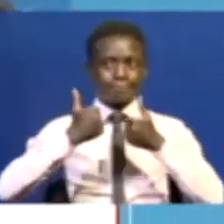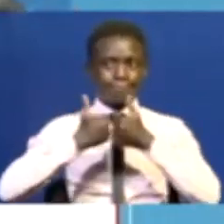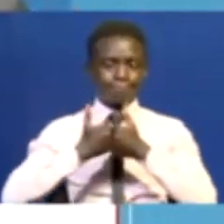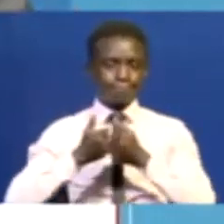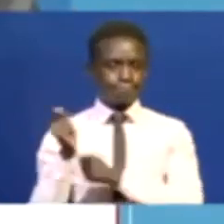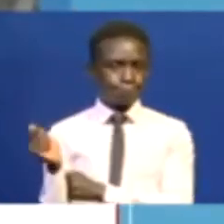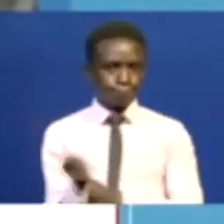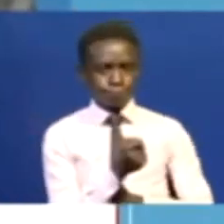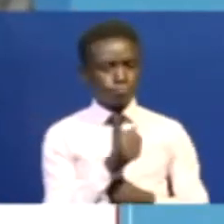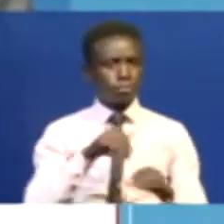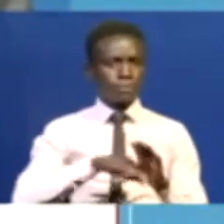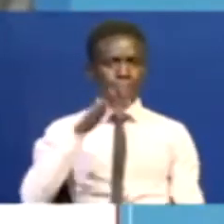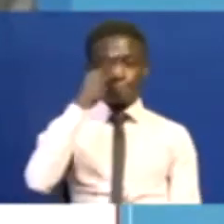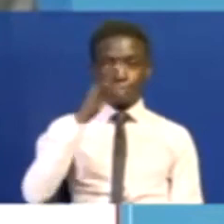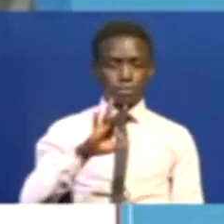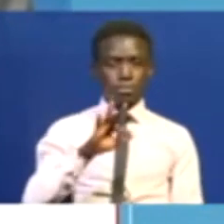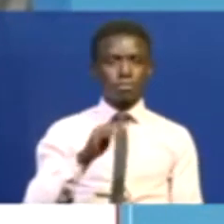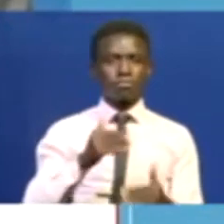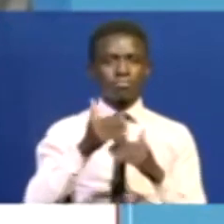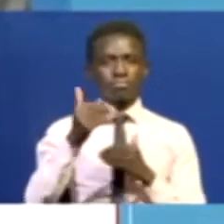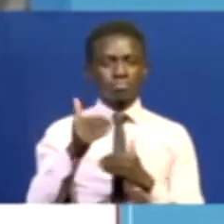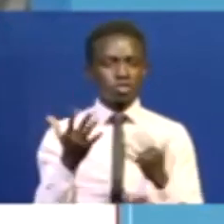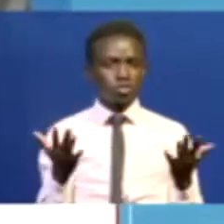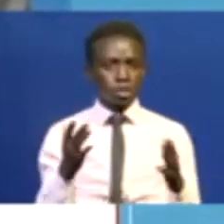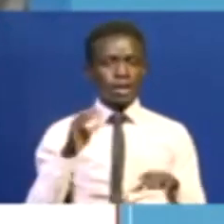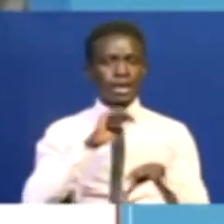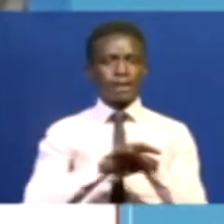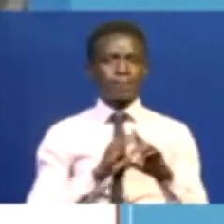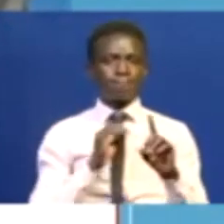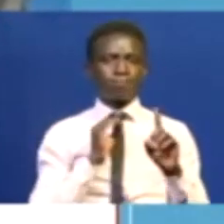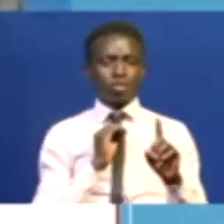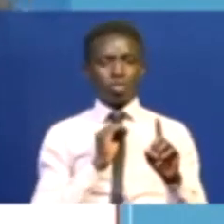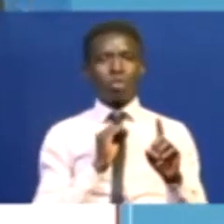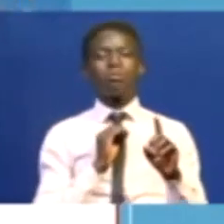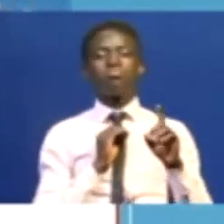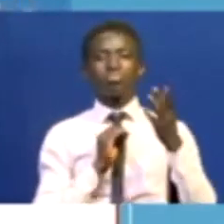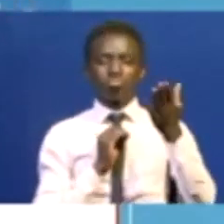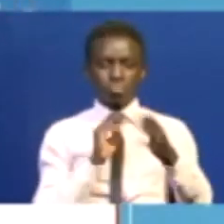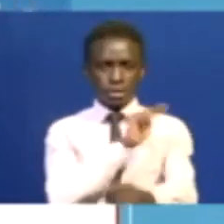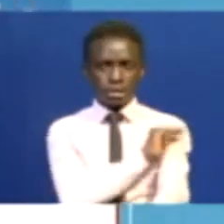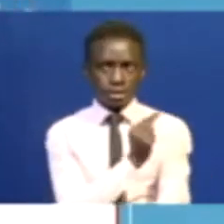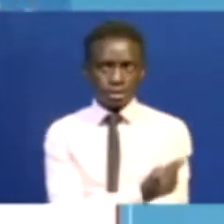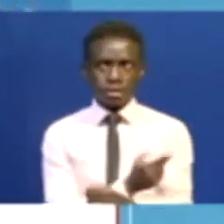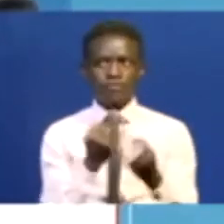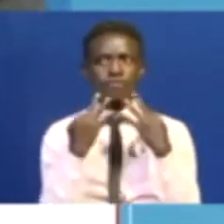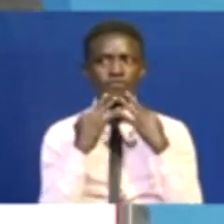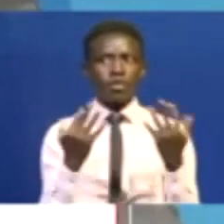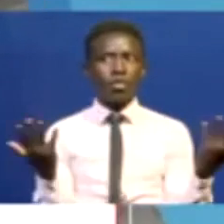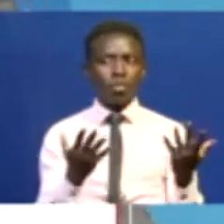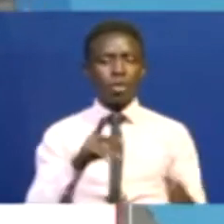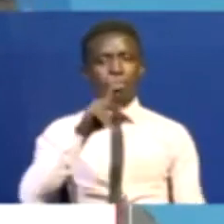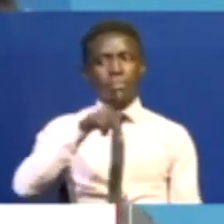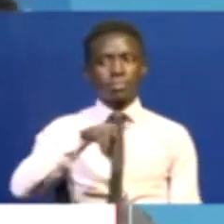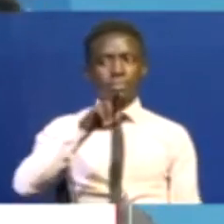Olimpiki jijini Paris Ufaransa, baada ya kufungwa bao moja kwa mzunguko wa Nigeria katika mchuano nusu fainali uliokuwa mjini Pretoria, Afrika